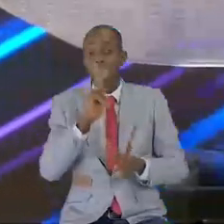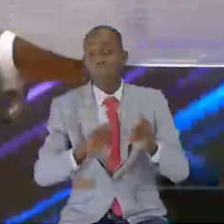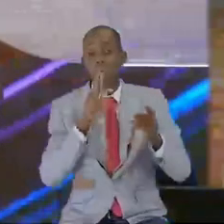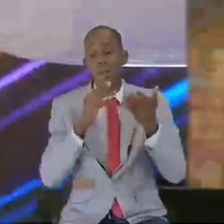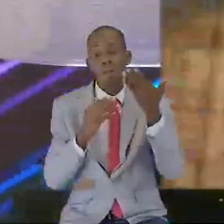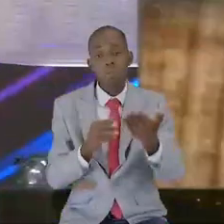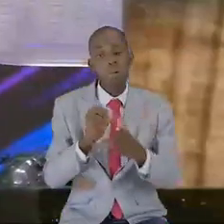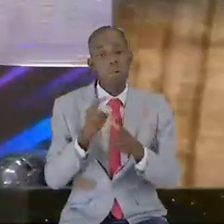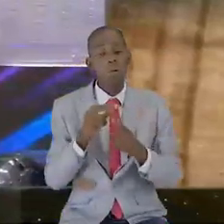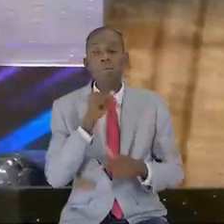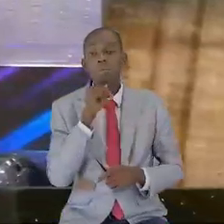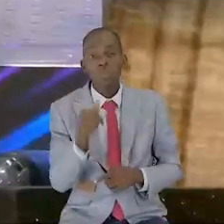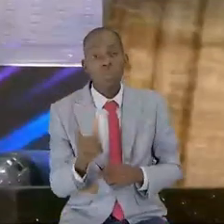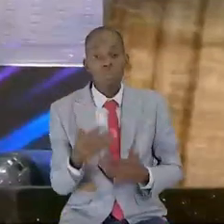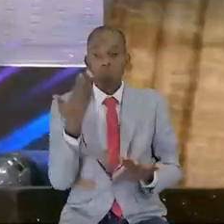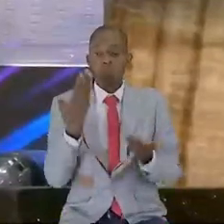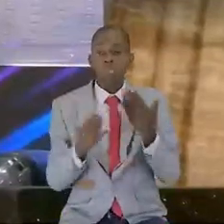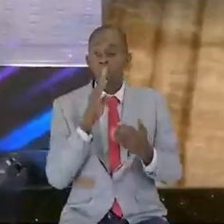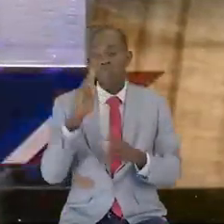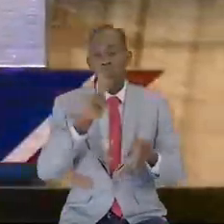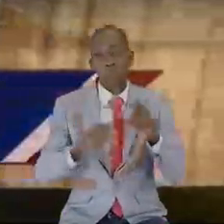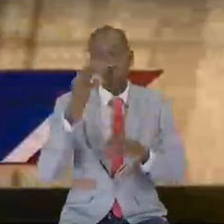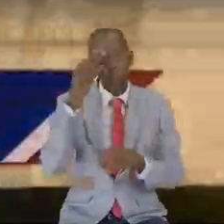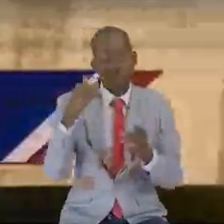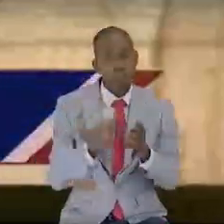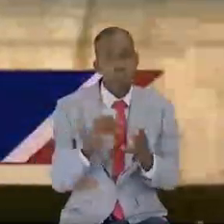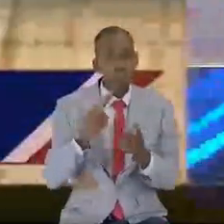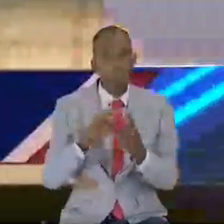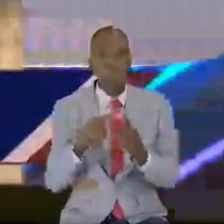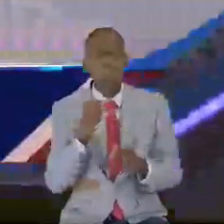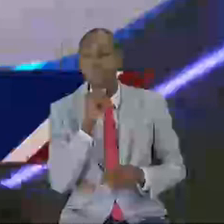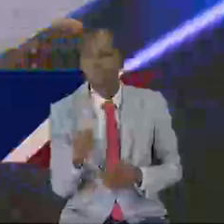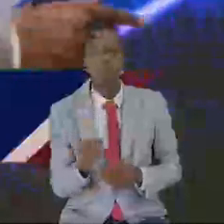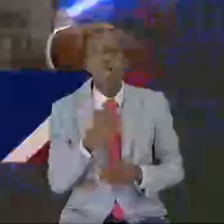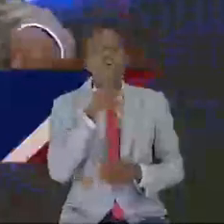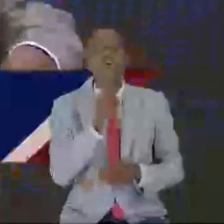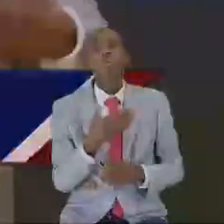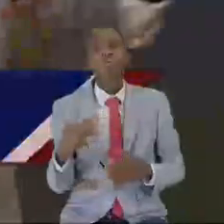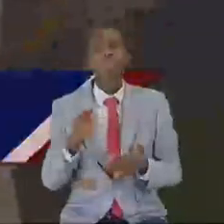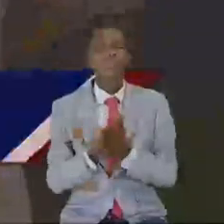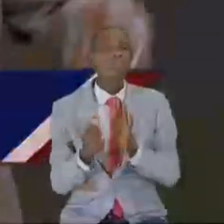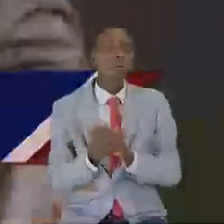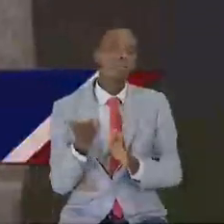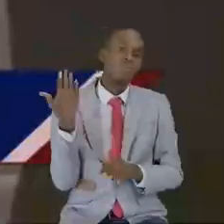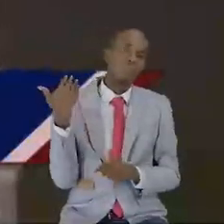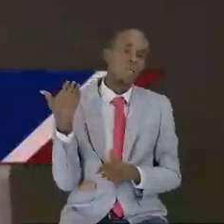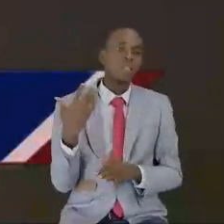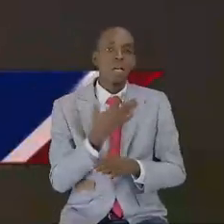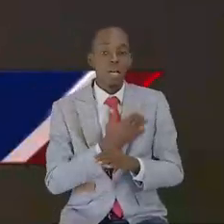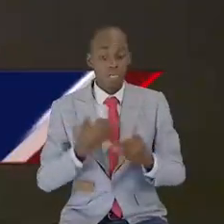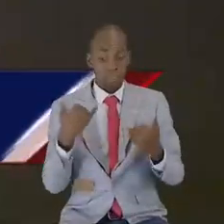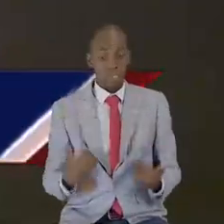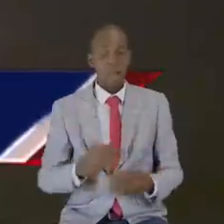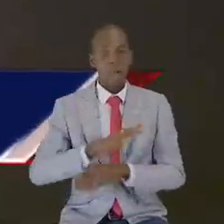conviction. Que les gens le sachent ou pas, tu es une nouvelle créature. Et les choses anciennes sont passées et voici, toutes choses